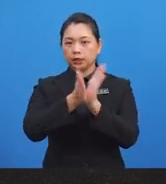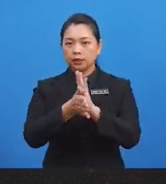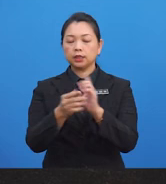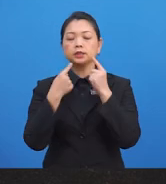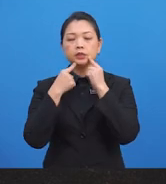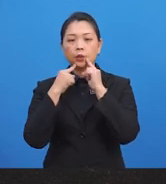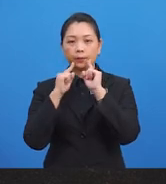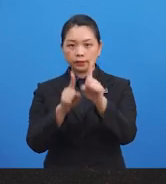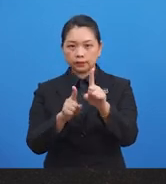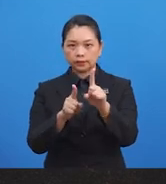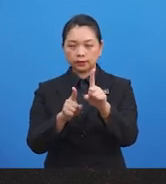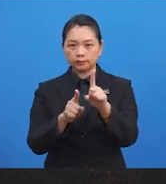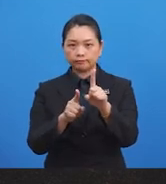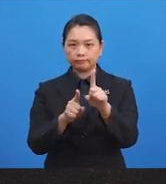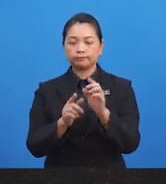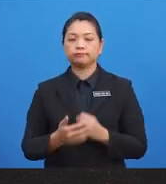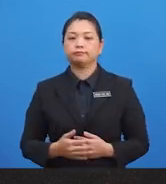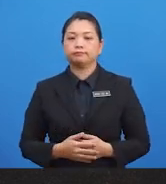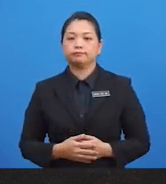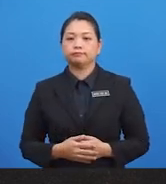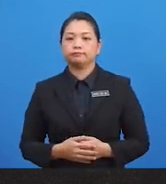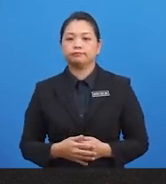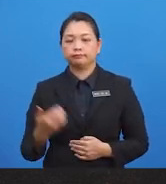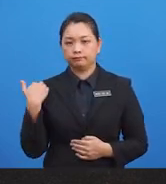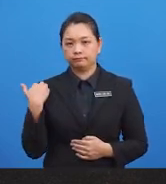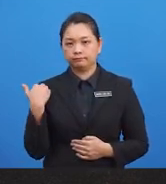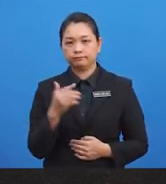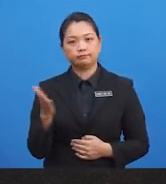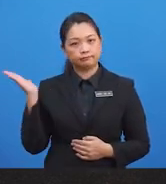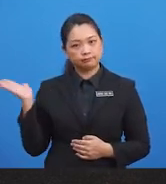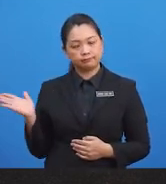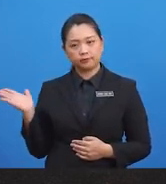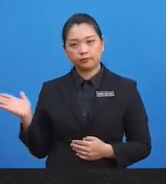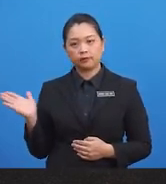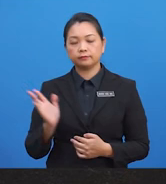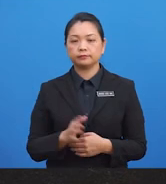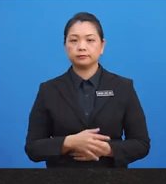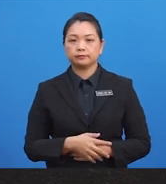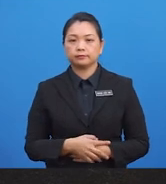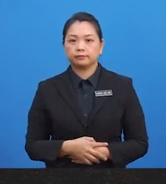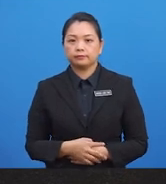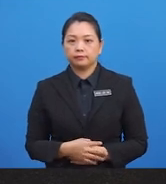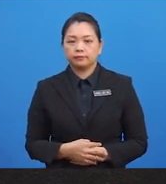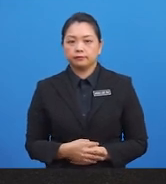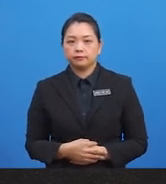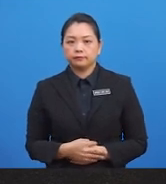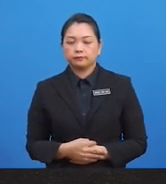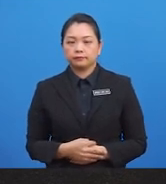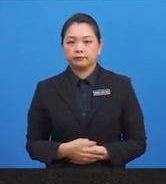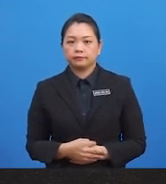itu, jawapan akhir kita adalah 10, 2 per 3.